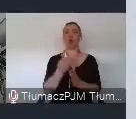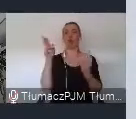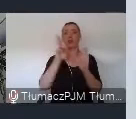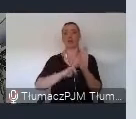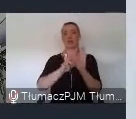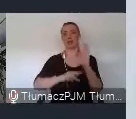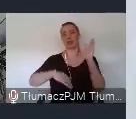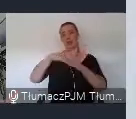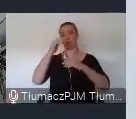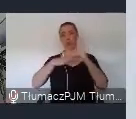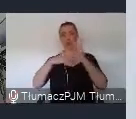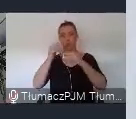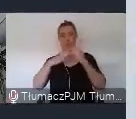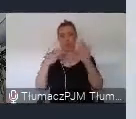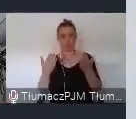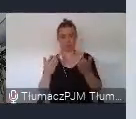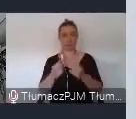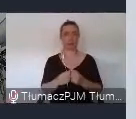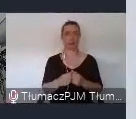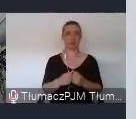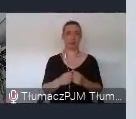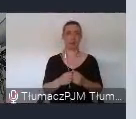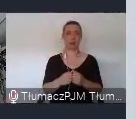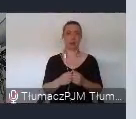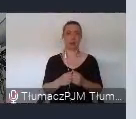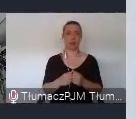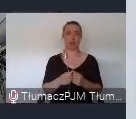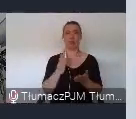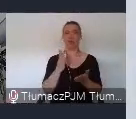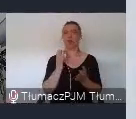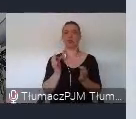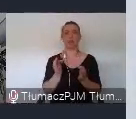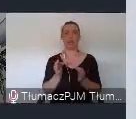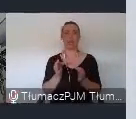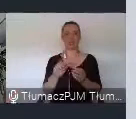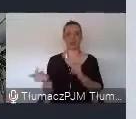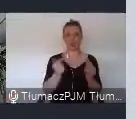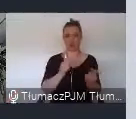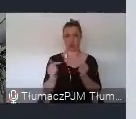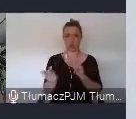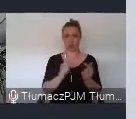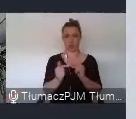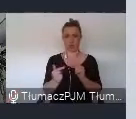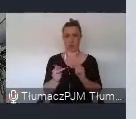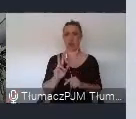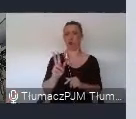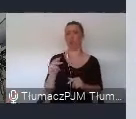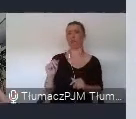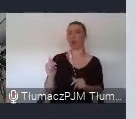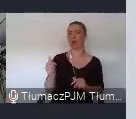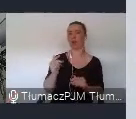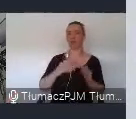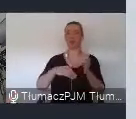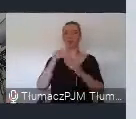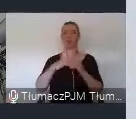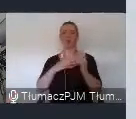pewno przejawia się na pewno w dyskusjach, w rozmowach między fachowcami, szczególnie w sytuacji, kiedy się tworzy